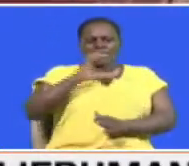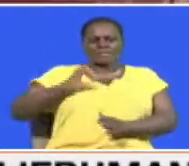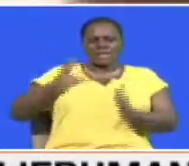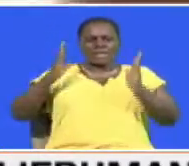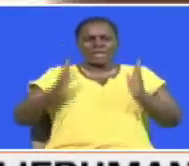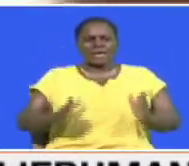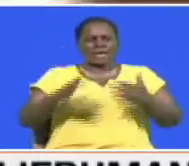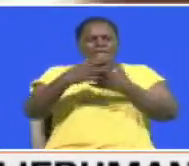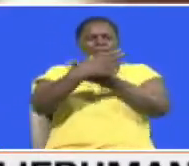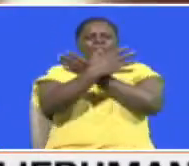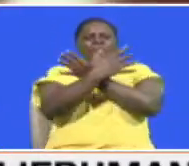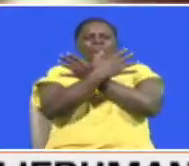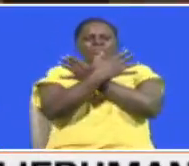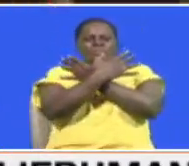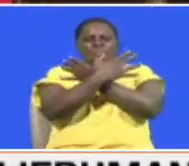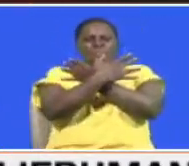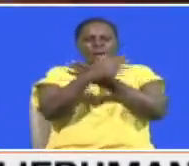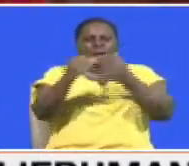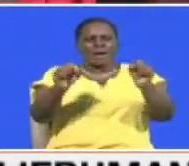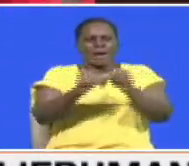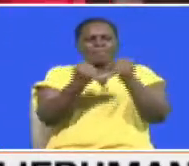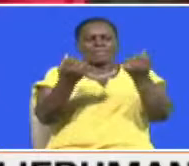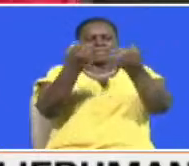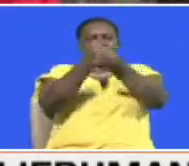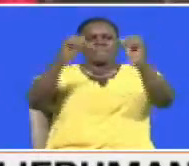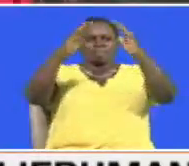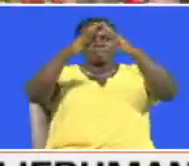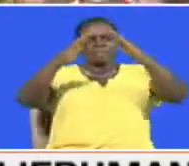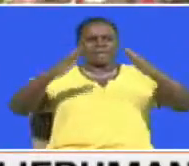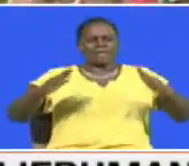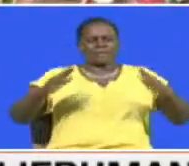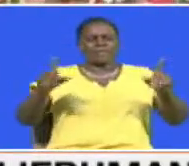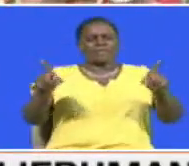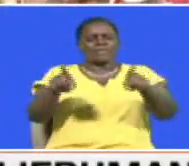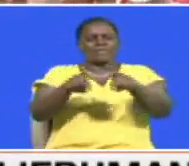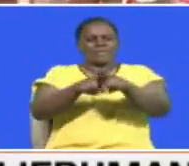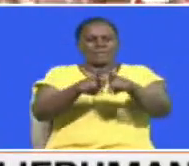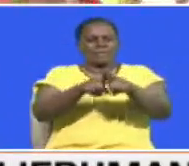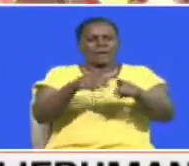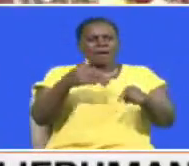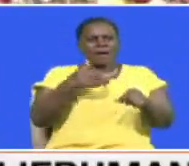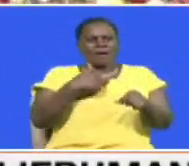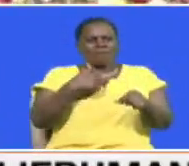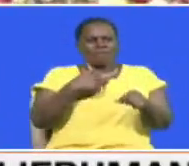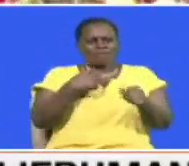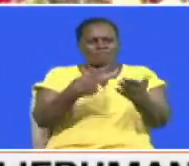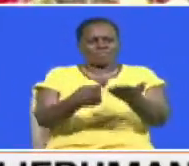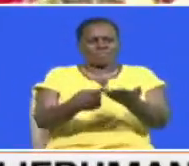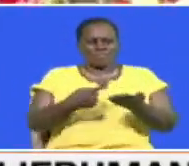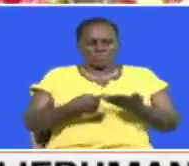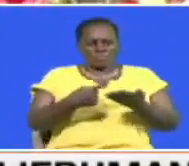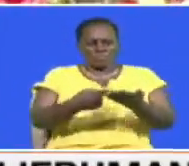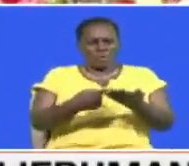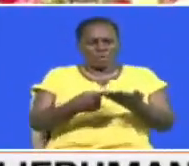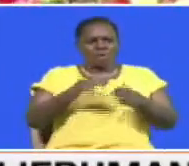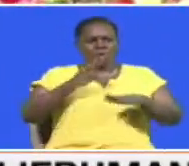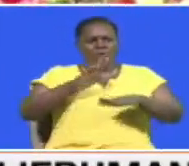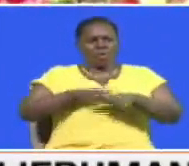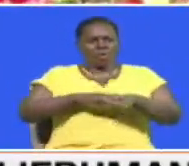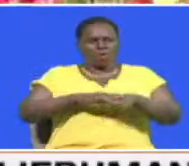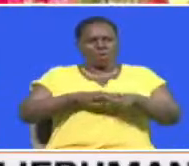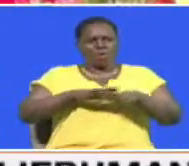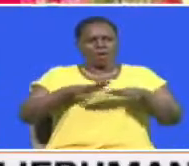Olaf Scholz, hafla iliyofanyika katika ikulu ya Nairobi. Isitoshe, kulikuwa pia na majadiliano kuhusiana na